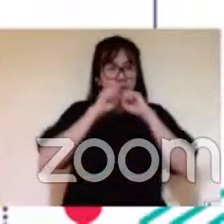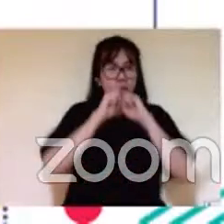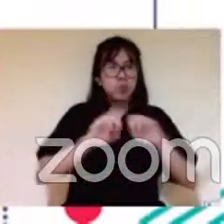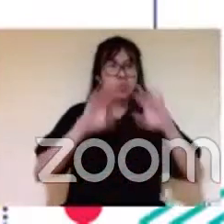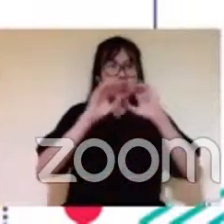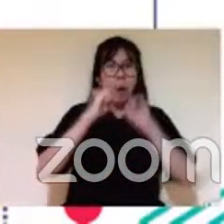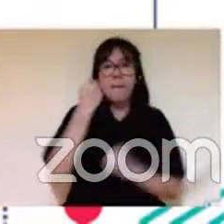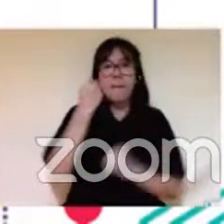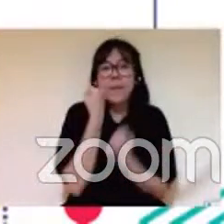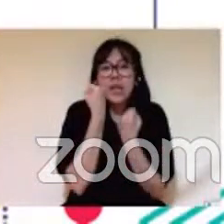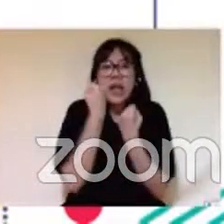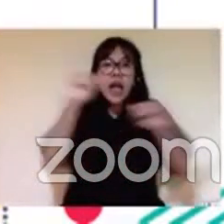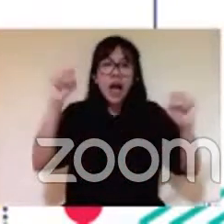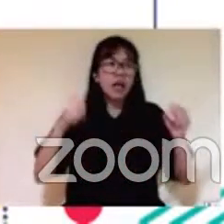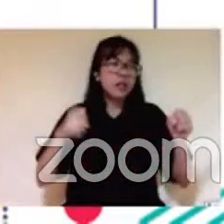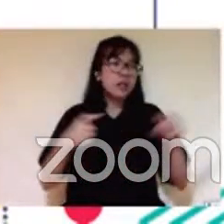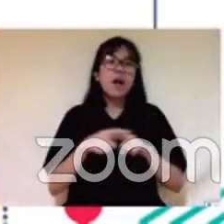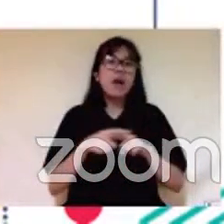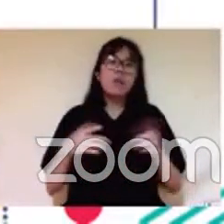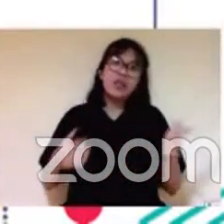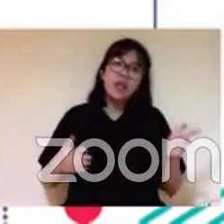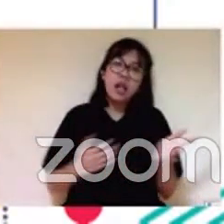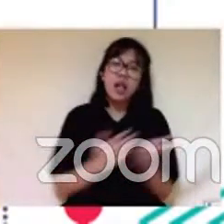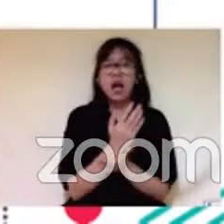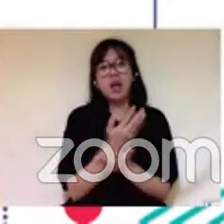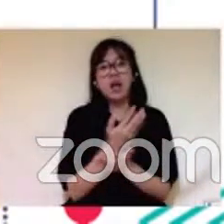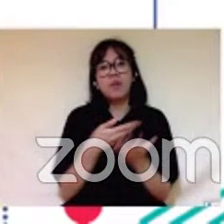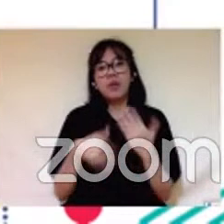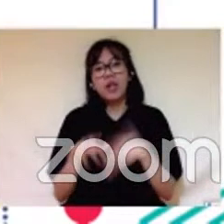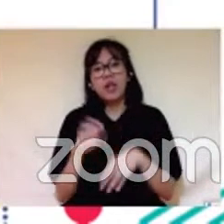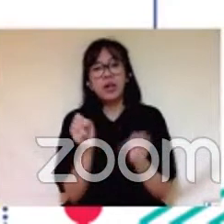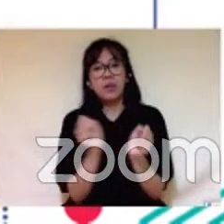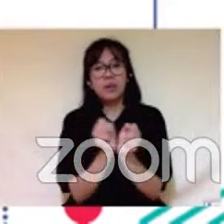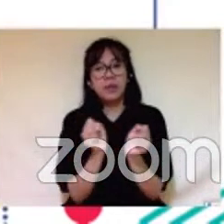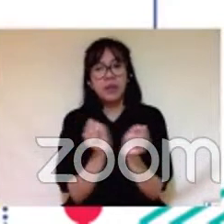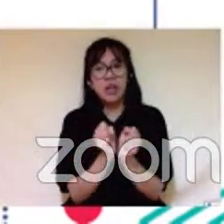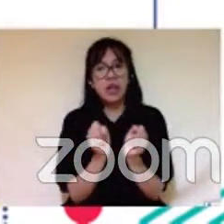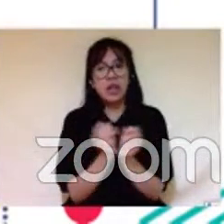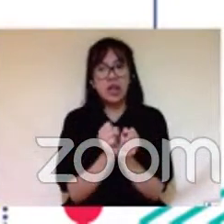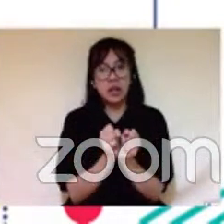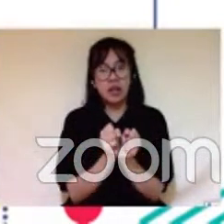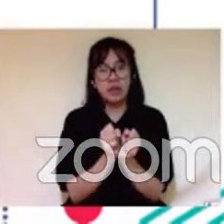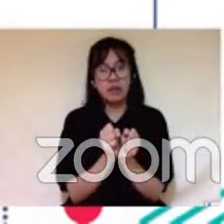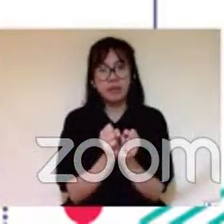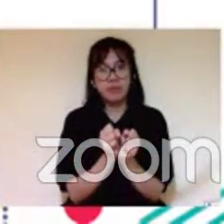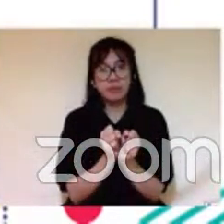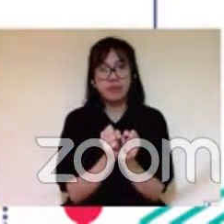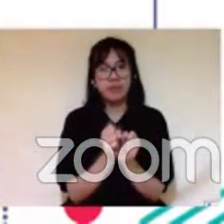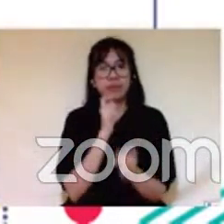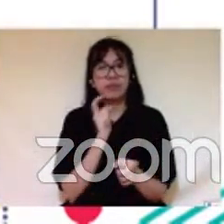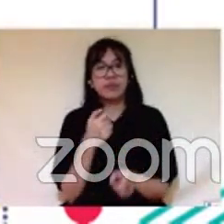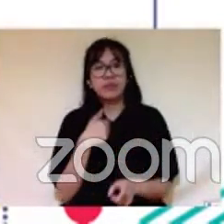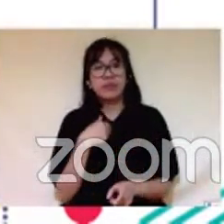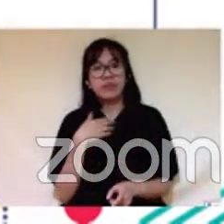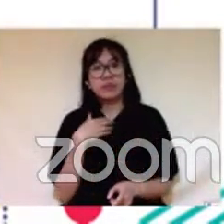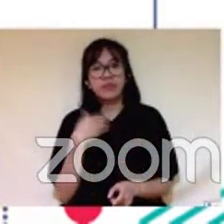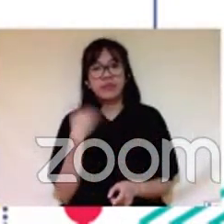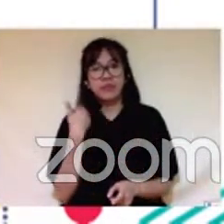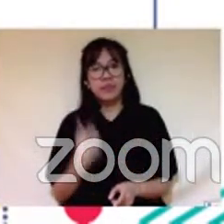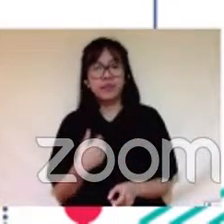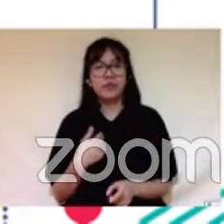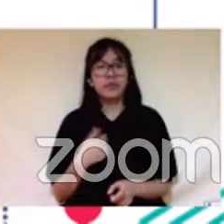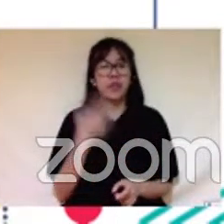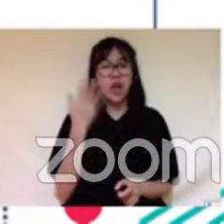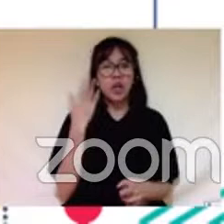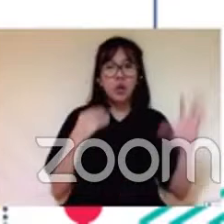melalui jalan-jalan pidana yang tentu saja tidak tepat. Nah, saya tidak punya kemampuan untuk bisa merangkum semua